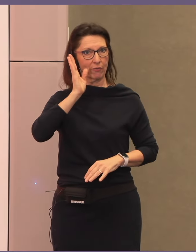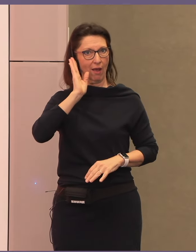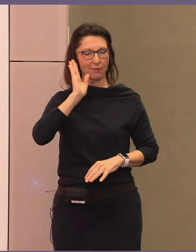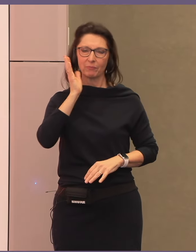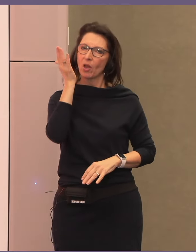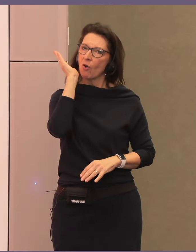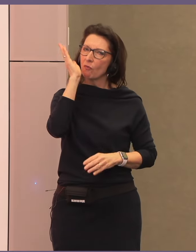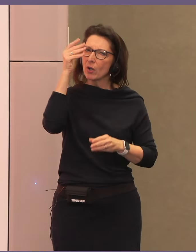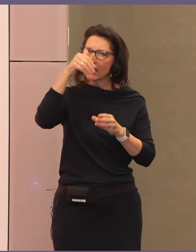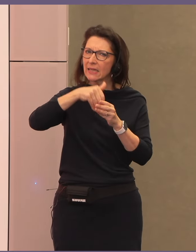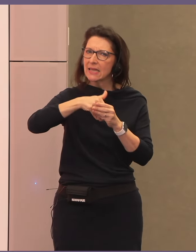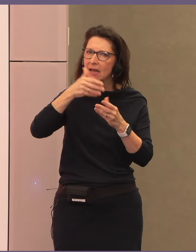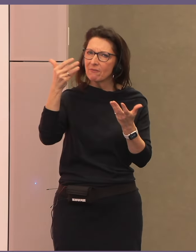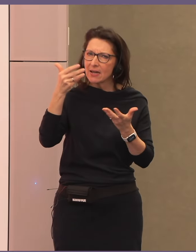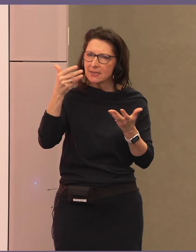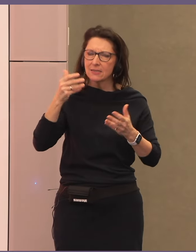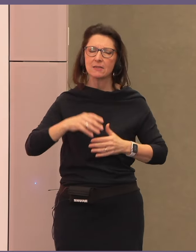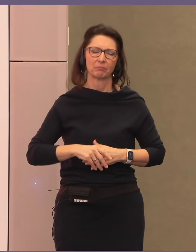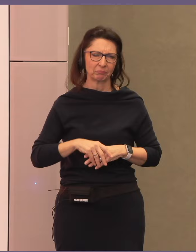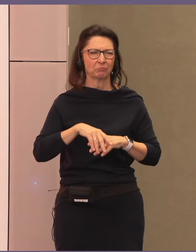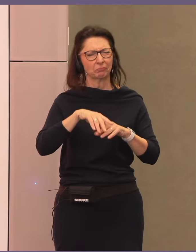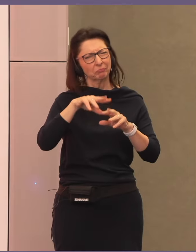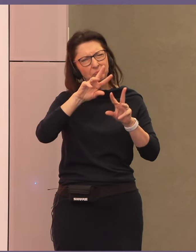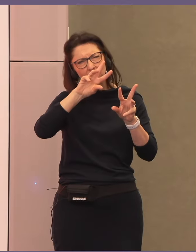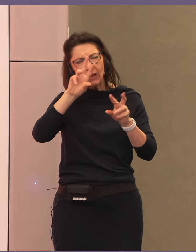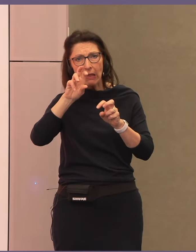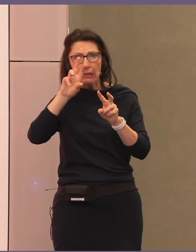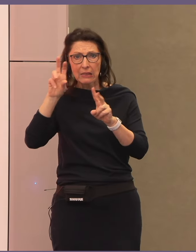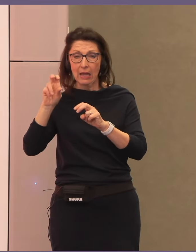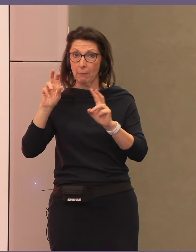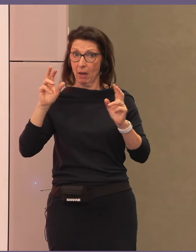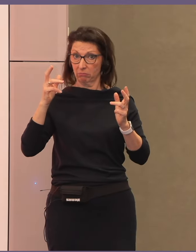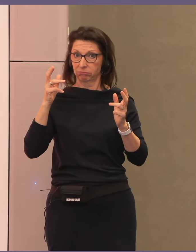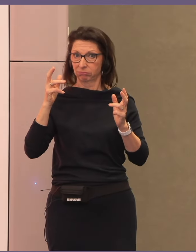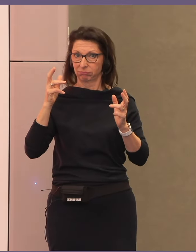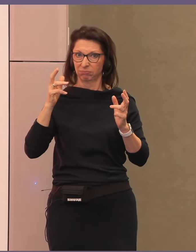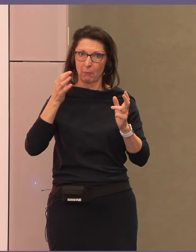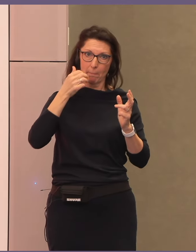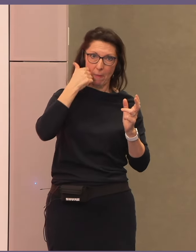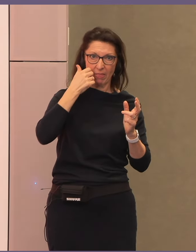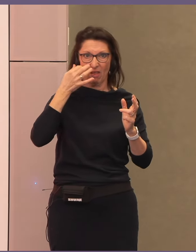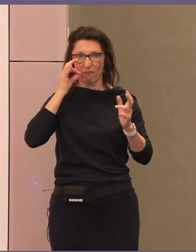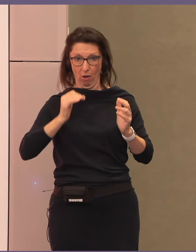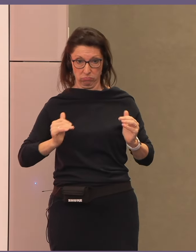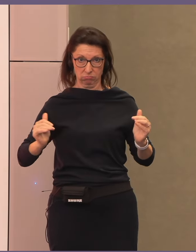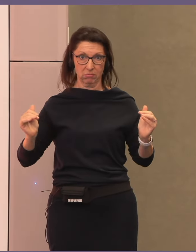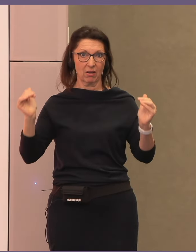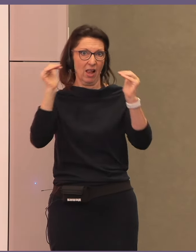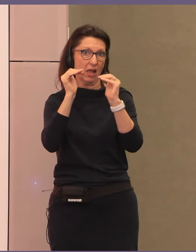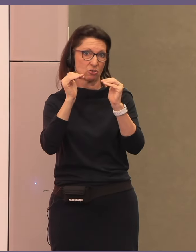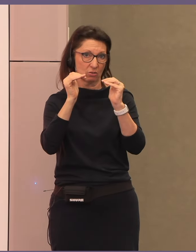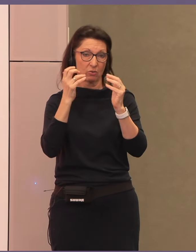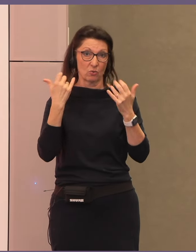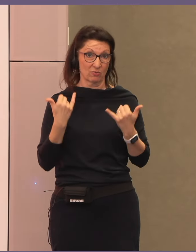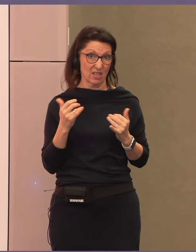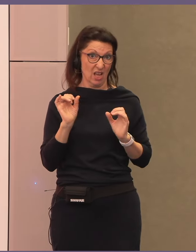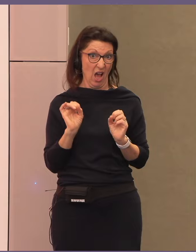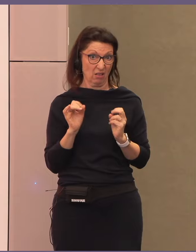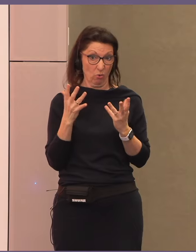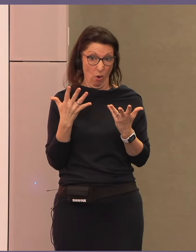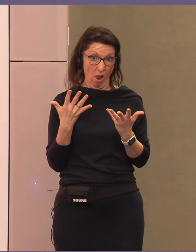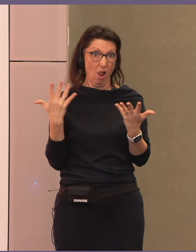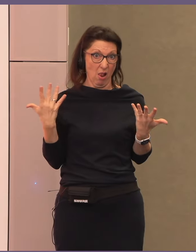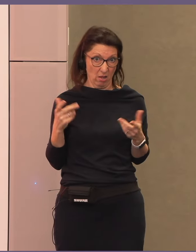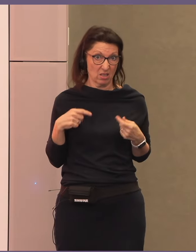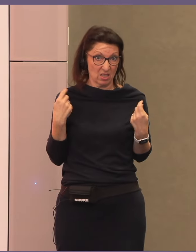Vortrag handelt von den brennenden Fragen der Gleichstellung der Geschlechter und aktuelle Angriffe gegen Frauen